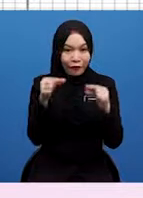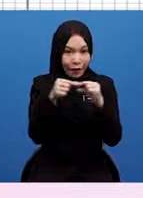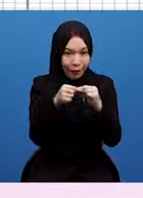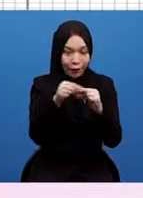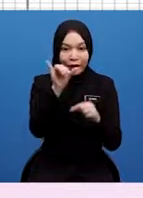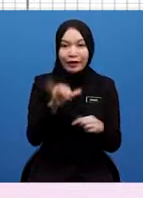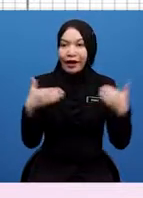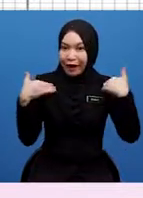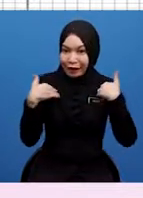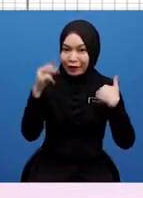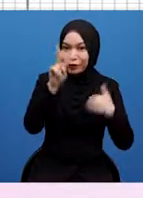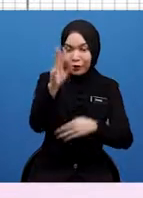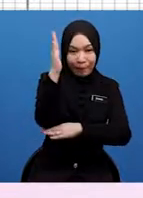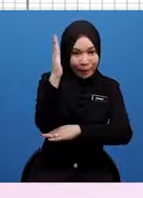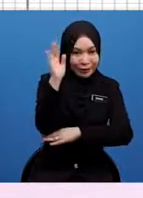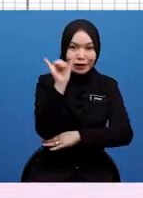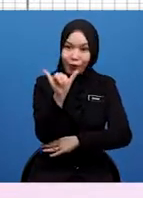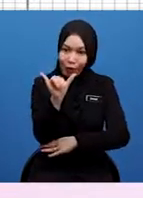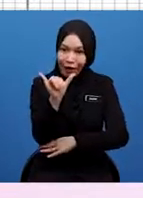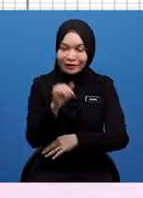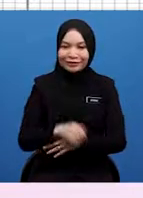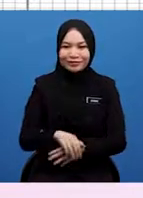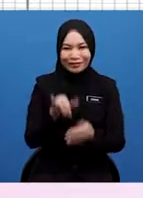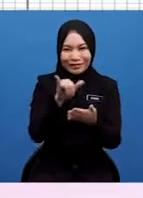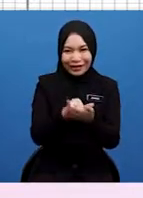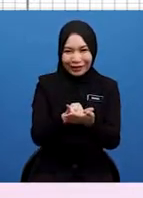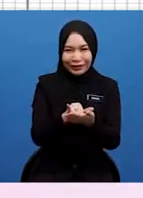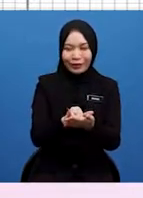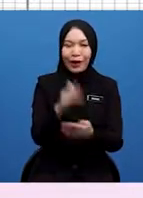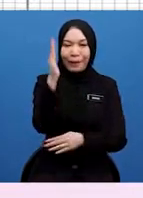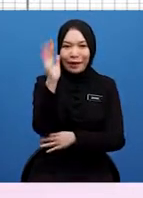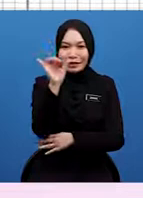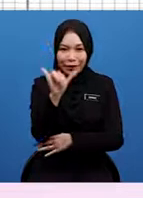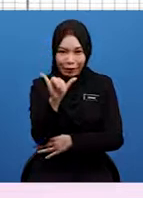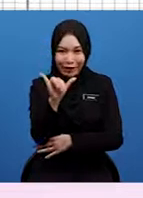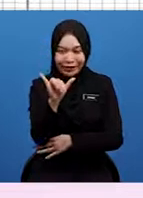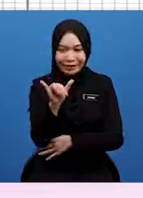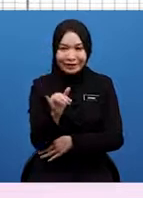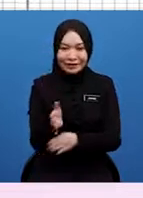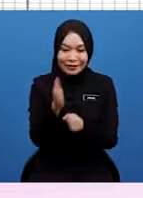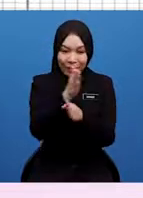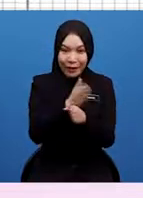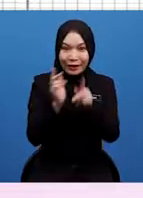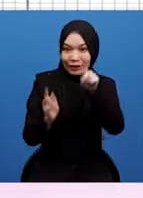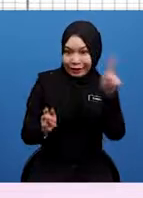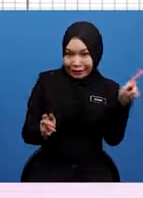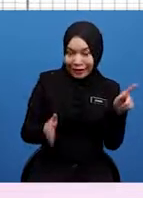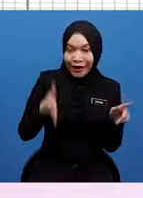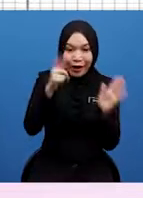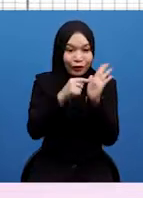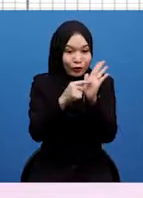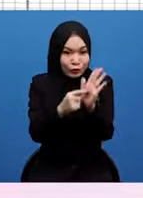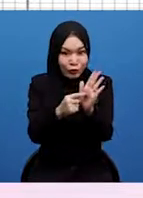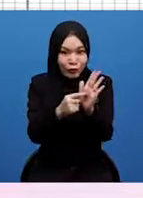mempunyai dua paksi Y. Iaitu paksi Y di sebelah kiri akan menunjukkan